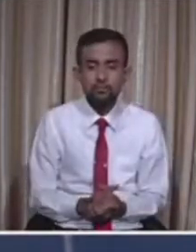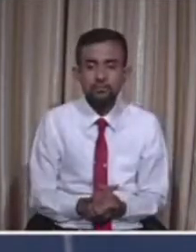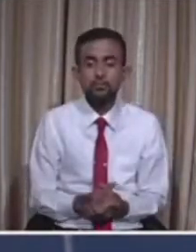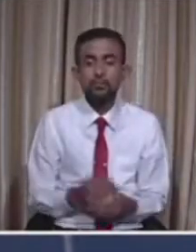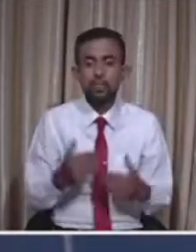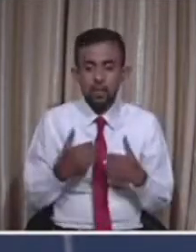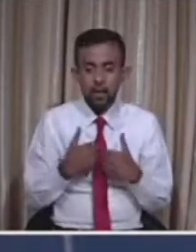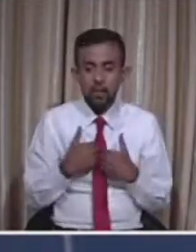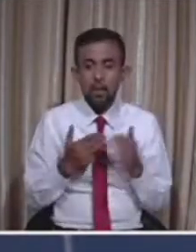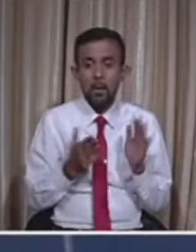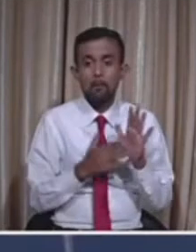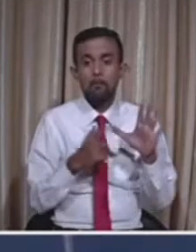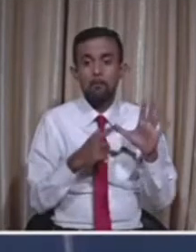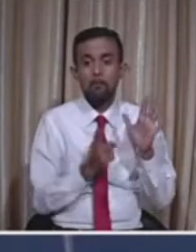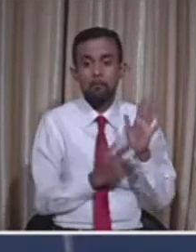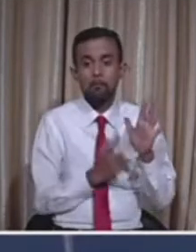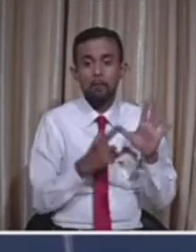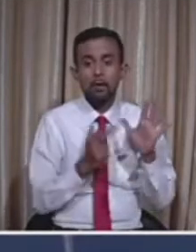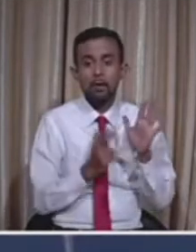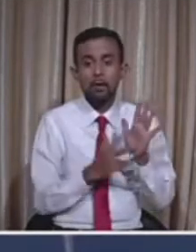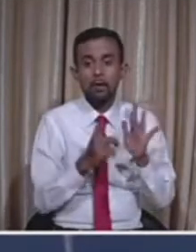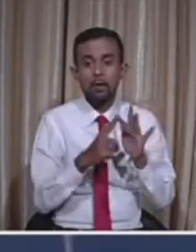ape malani athukorala